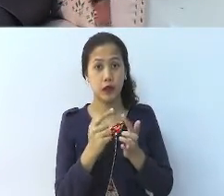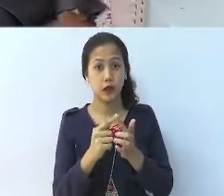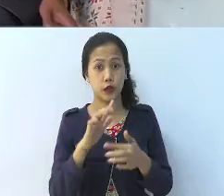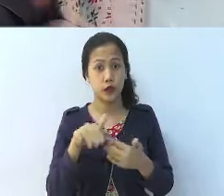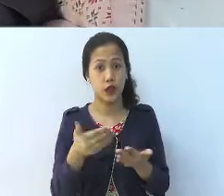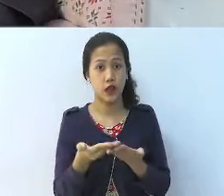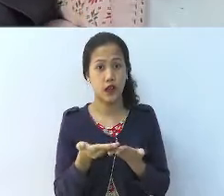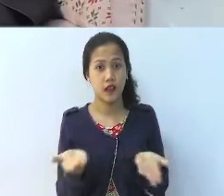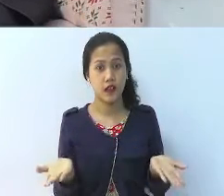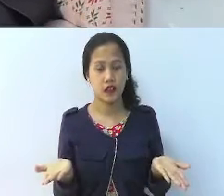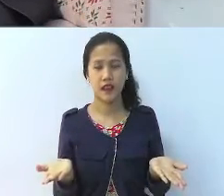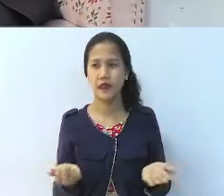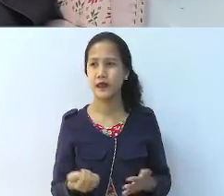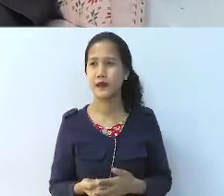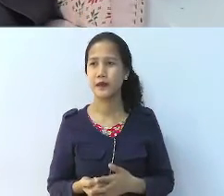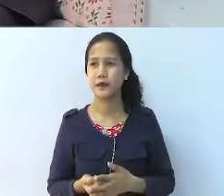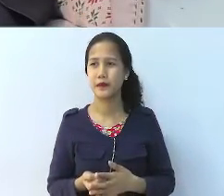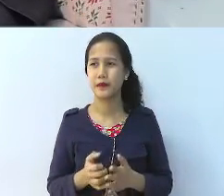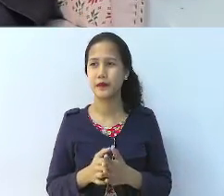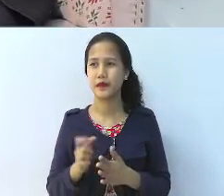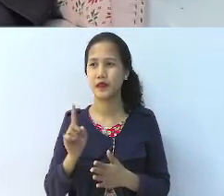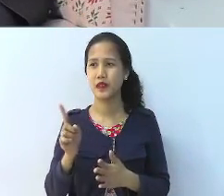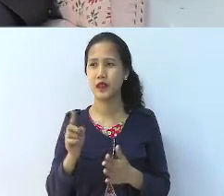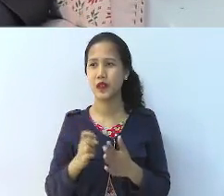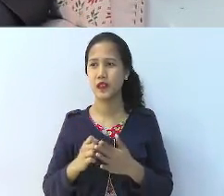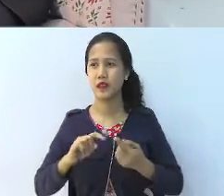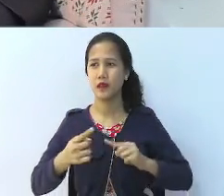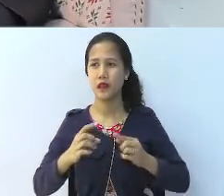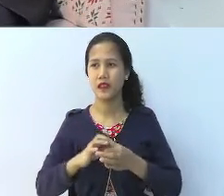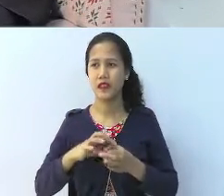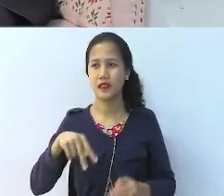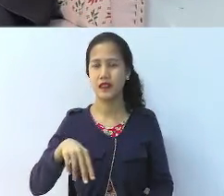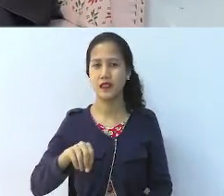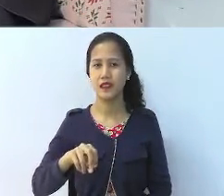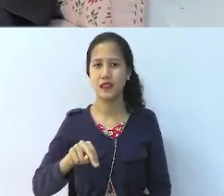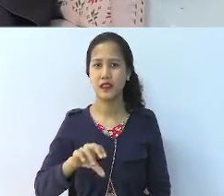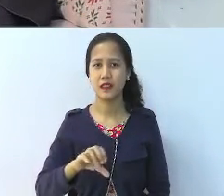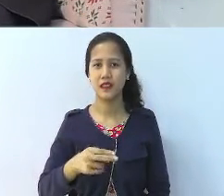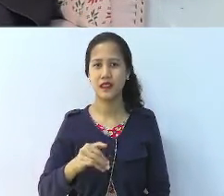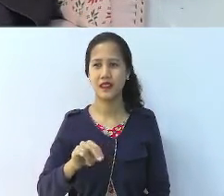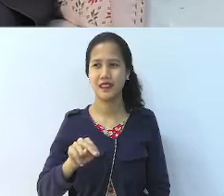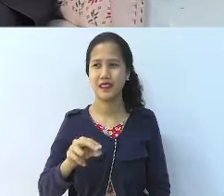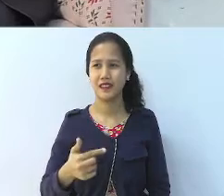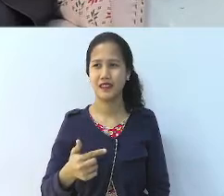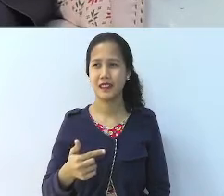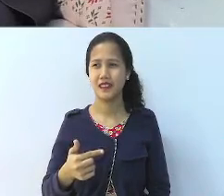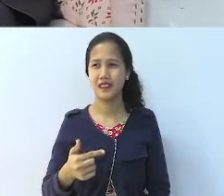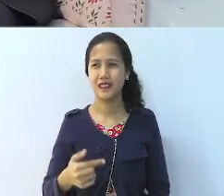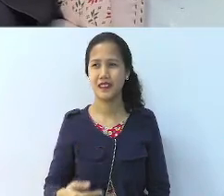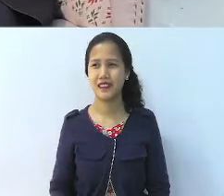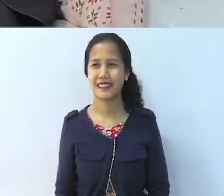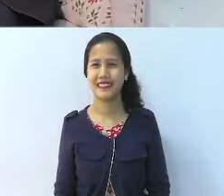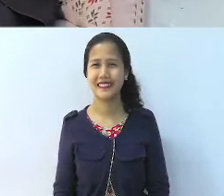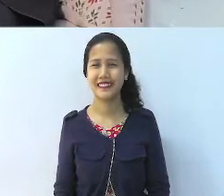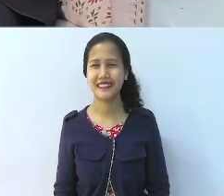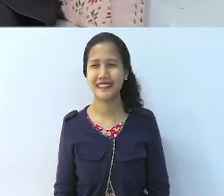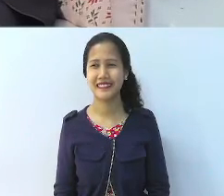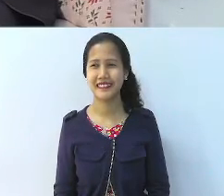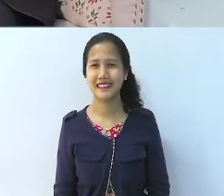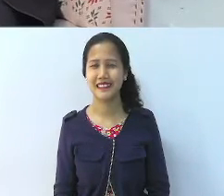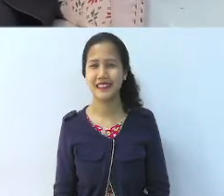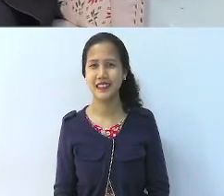kasamang ano, buto talaga. Uy, grabe. Oo. Well, again, thank you so much, Ma'am Leslie. Laking tulong po niyan para po sa mga ano